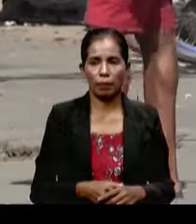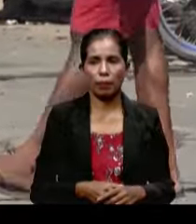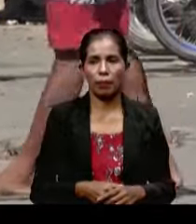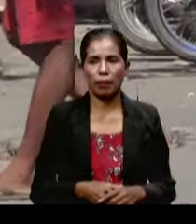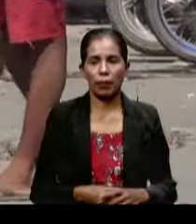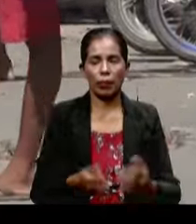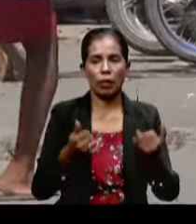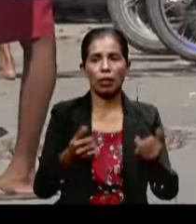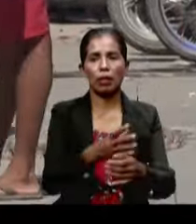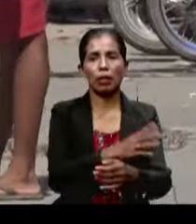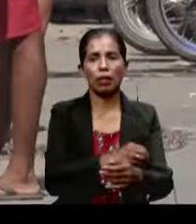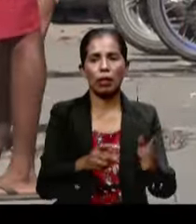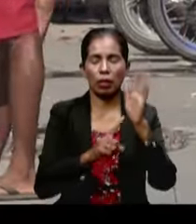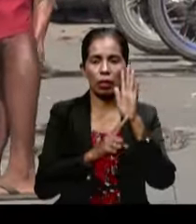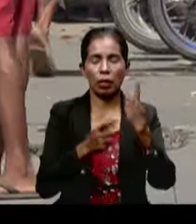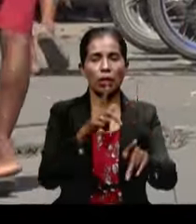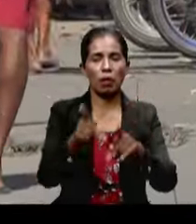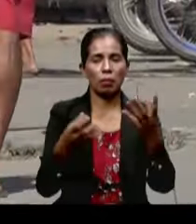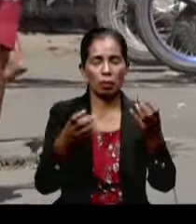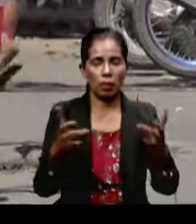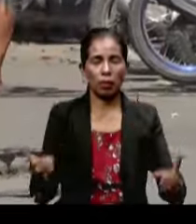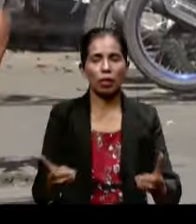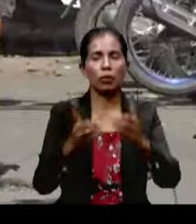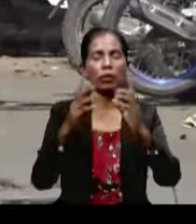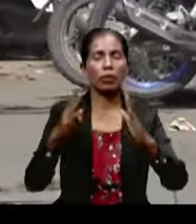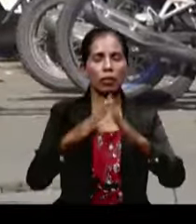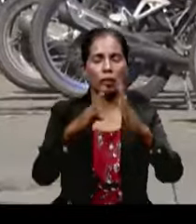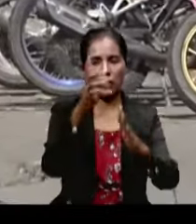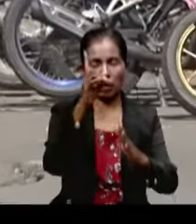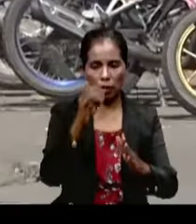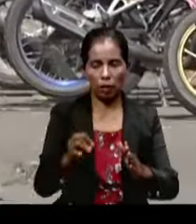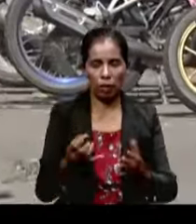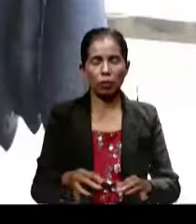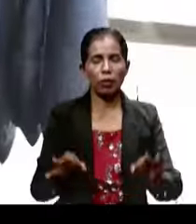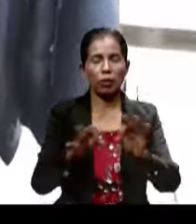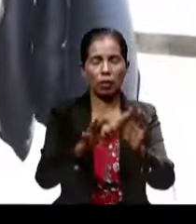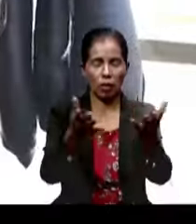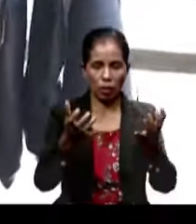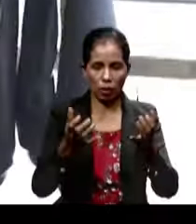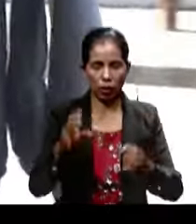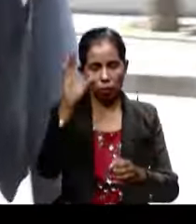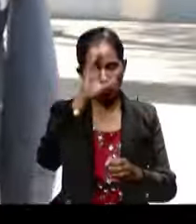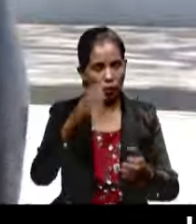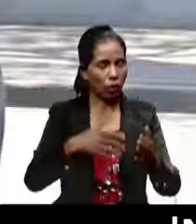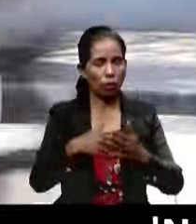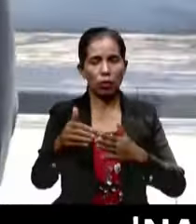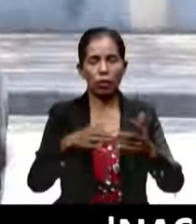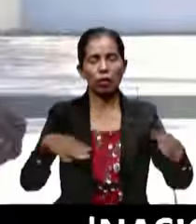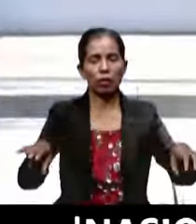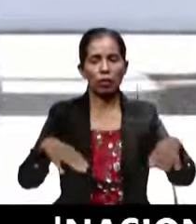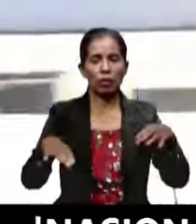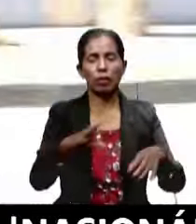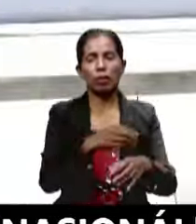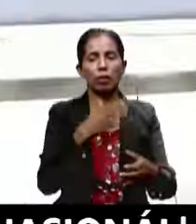Ida ne ma kondisi real ne be ma bara kasore sida de dili. Importante ya vontade no korazing ho de buka qualquer servisu ne